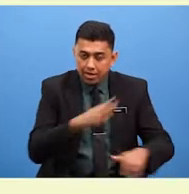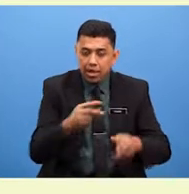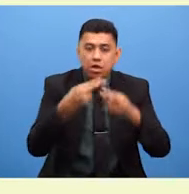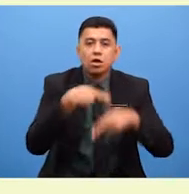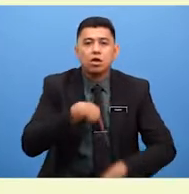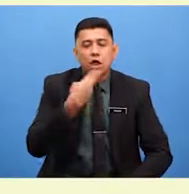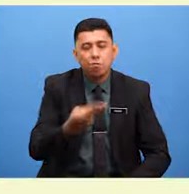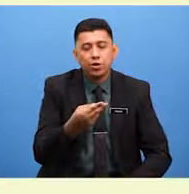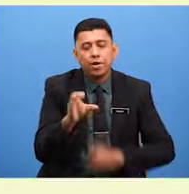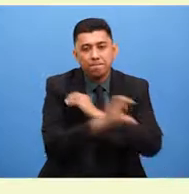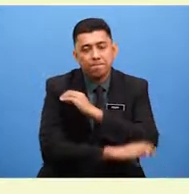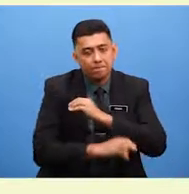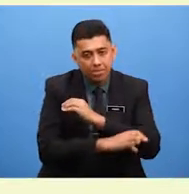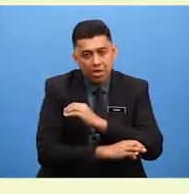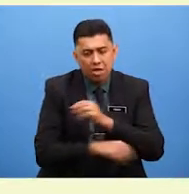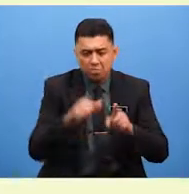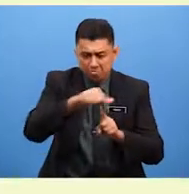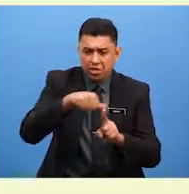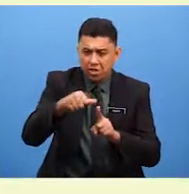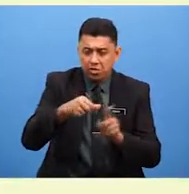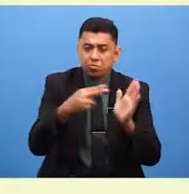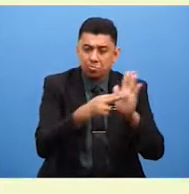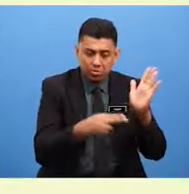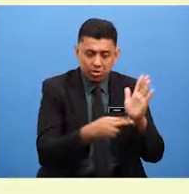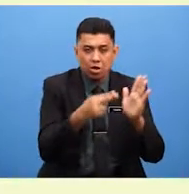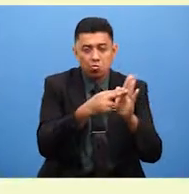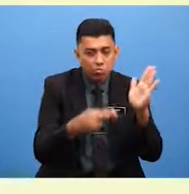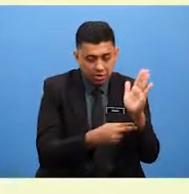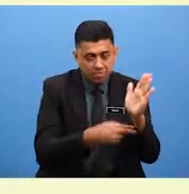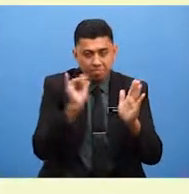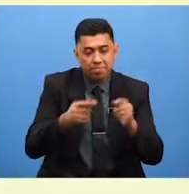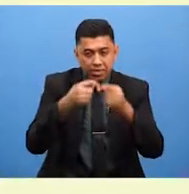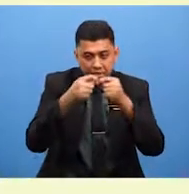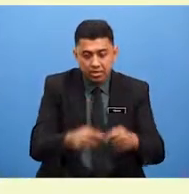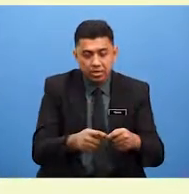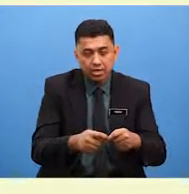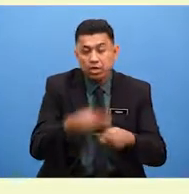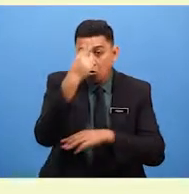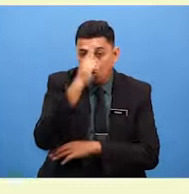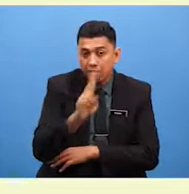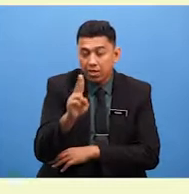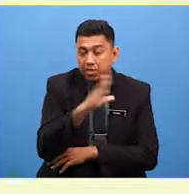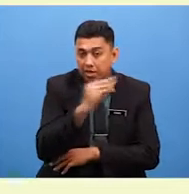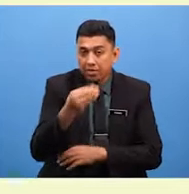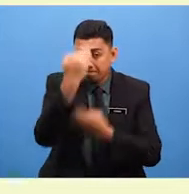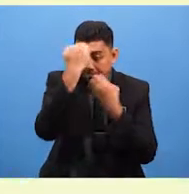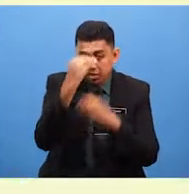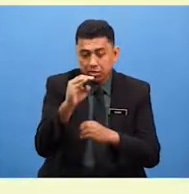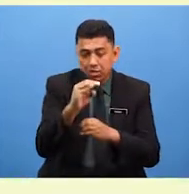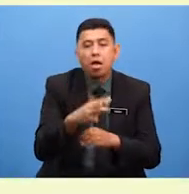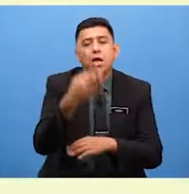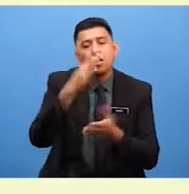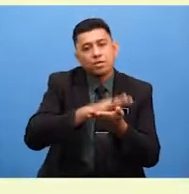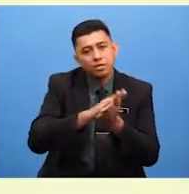Apabila undang-undang dan peraturan yang ditetapkan dihormati dan dipatuhi,